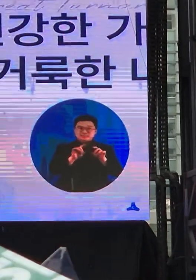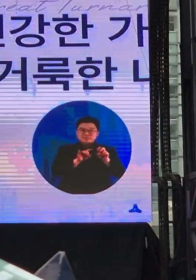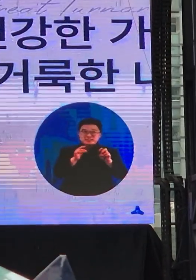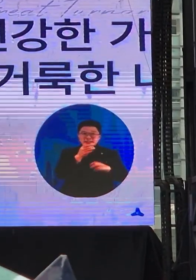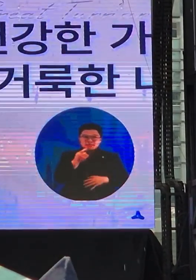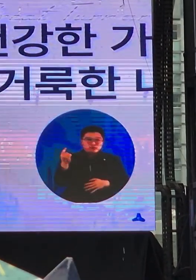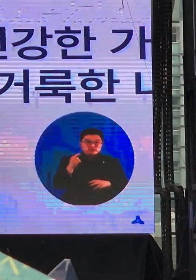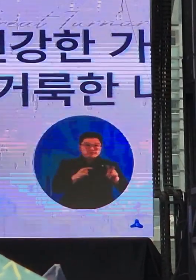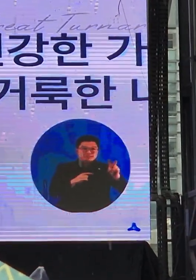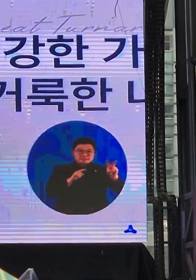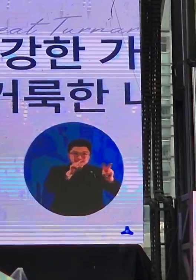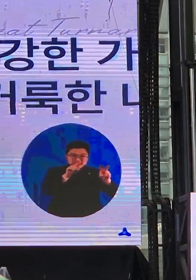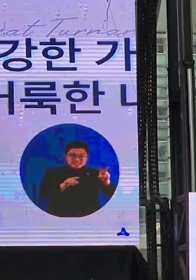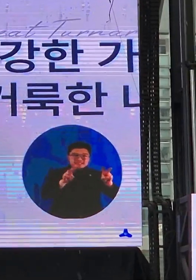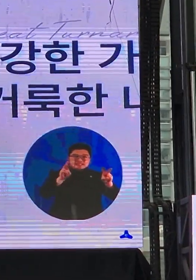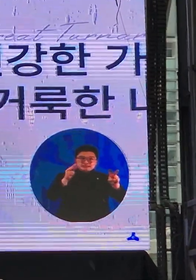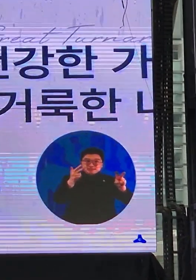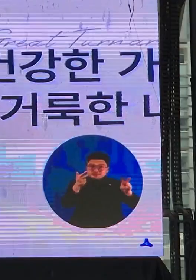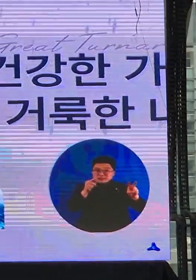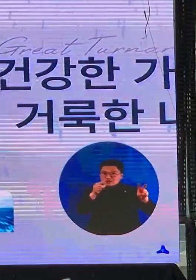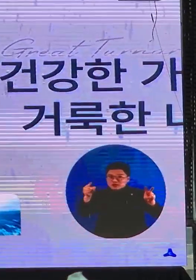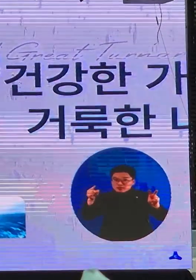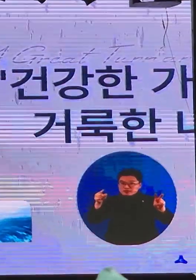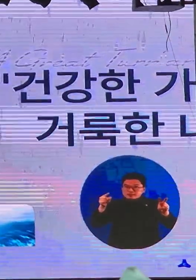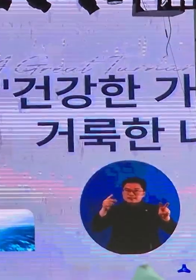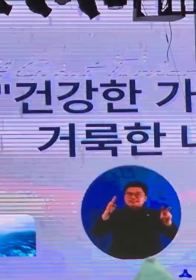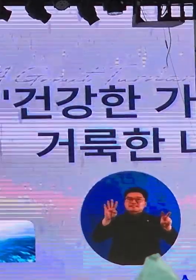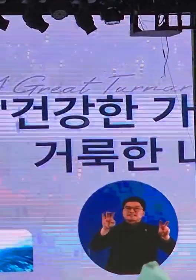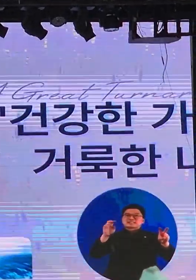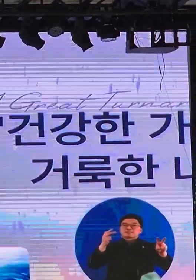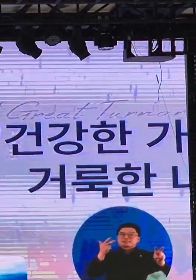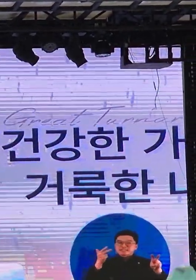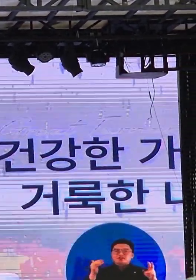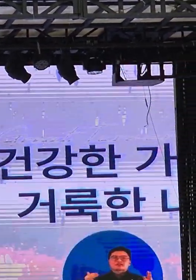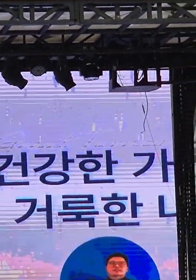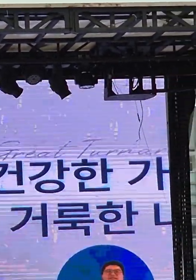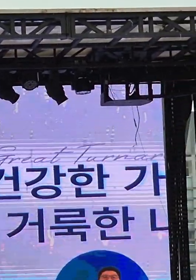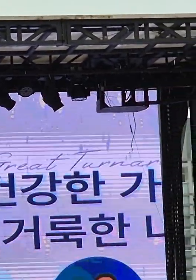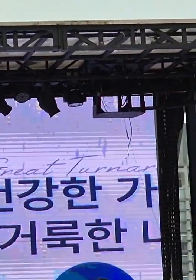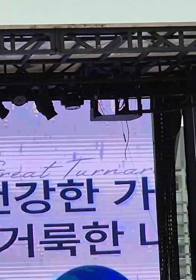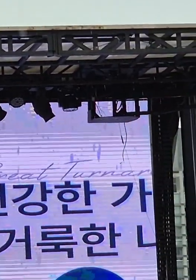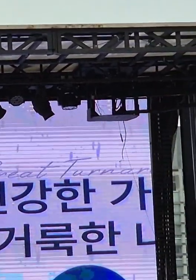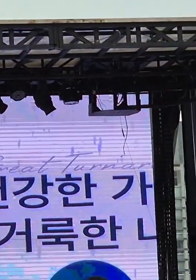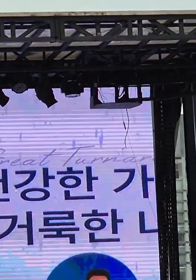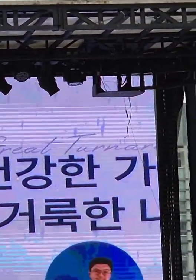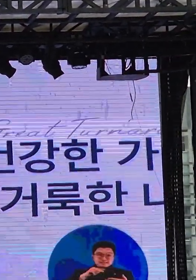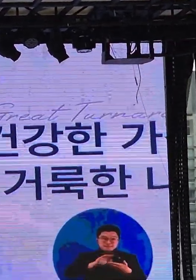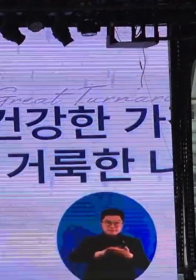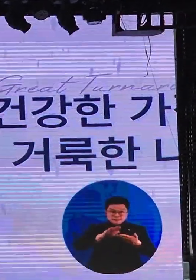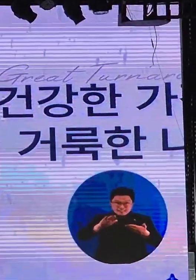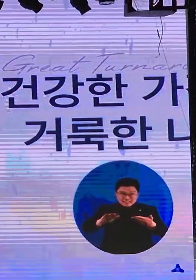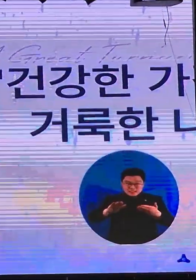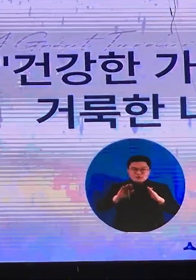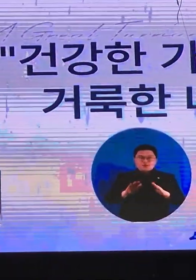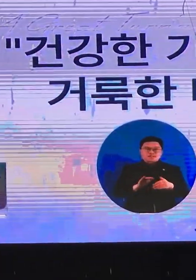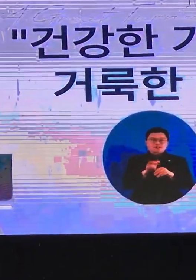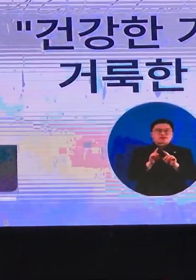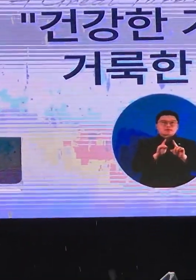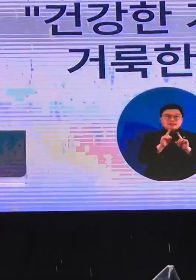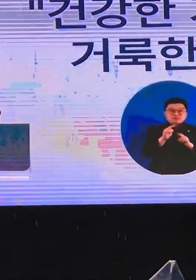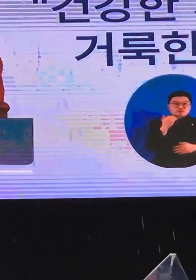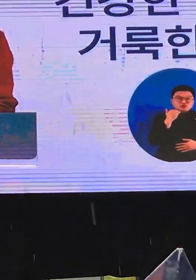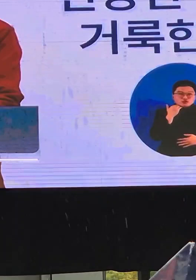출애굽 22장 37절에서 47절까지의 말씀입니다. 오늘 성경